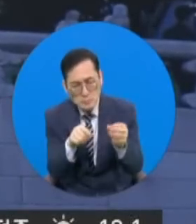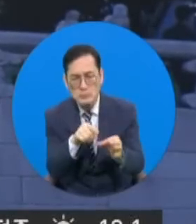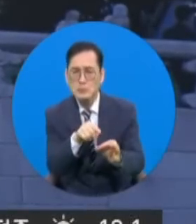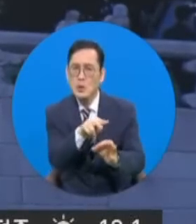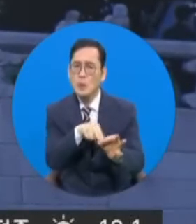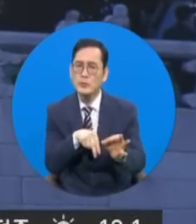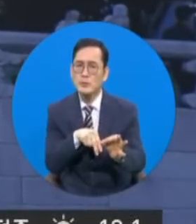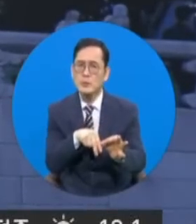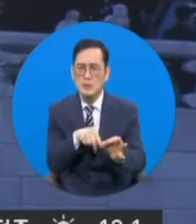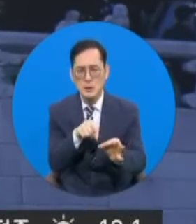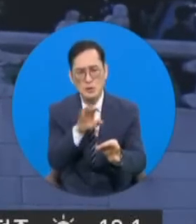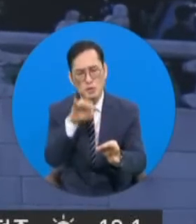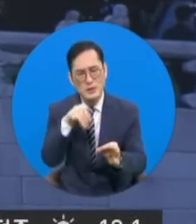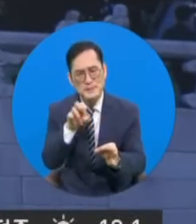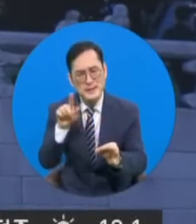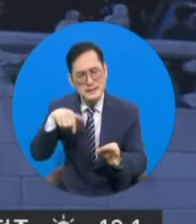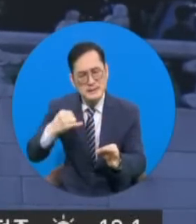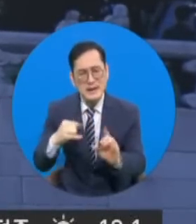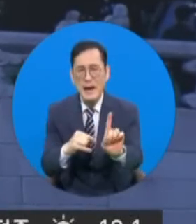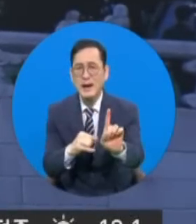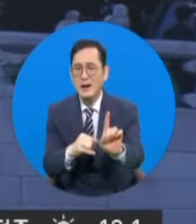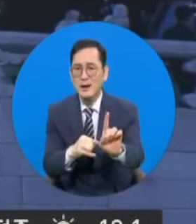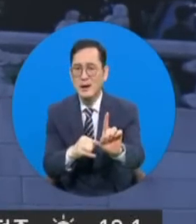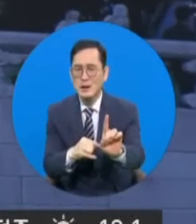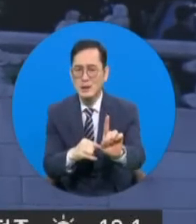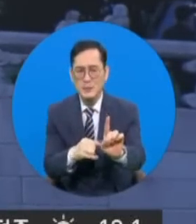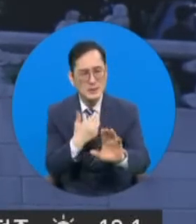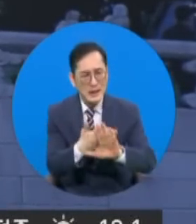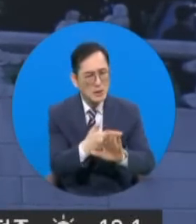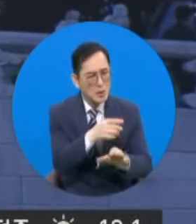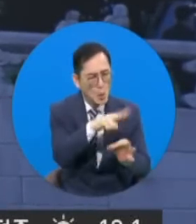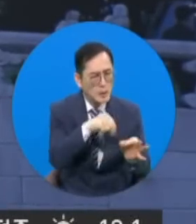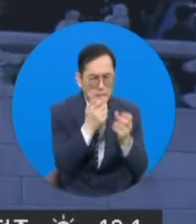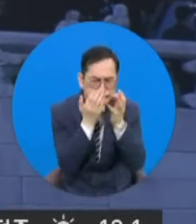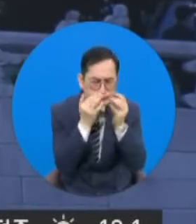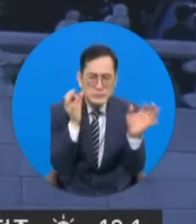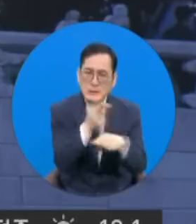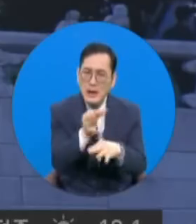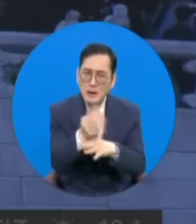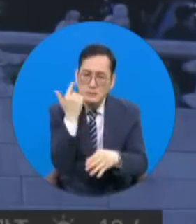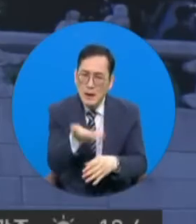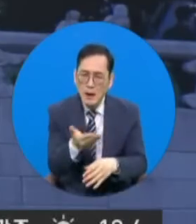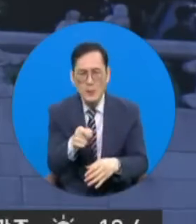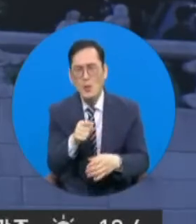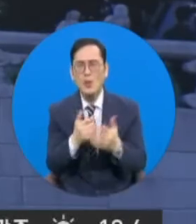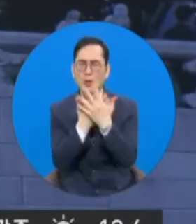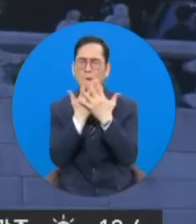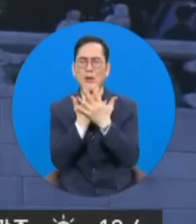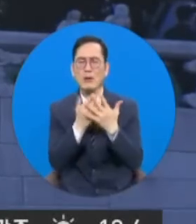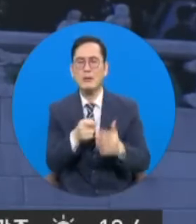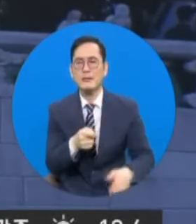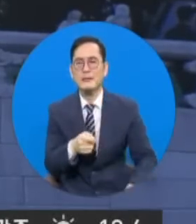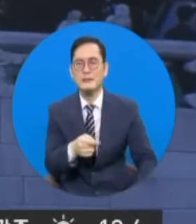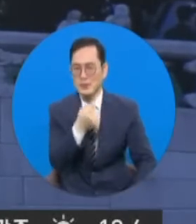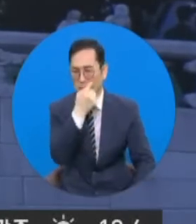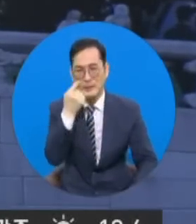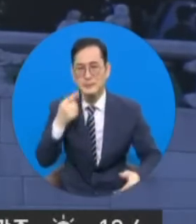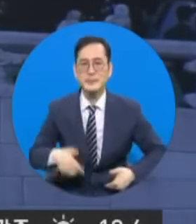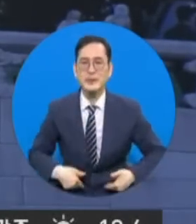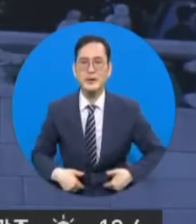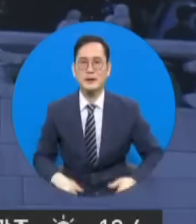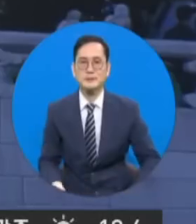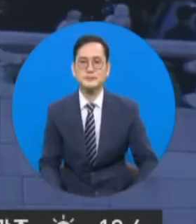사실은 전 재산에 가까운 돈을 투자해서 그 주식을 갖고 있었던 것도 매우 놀랍고 주식을